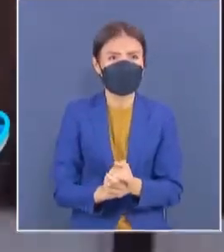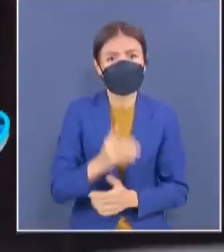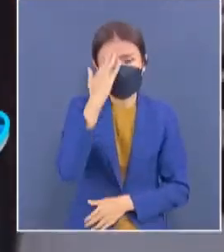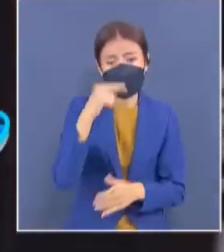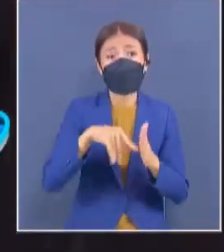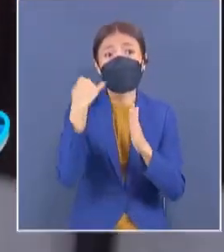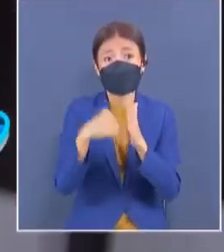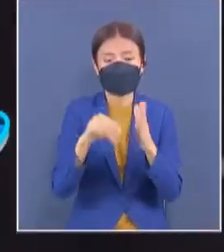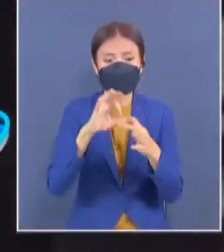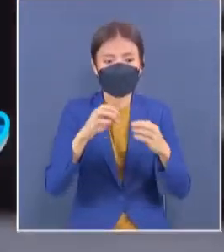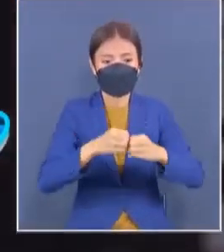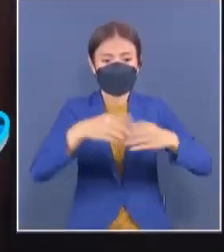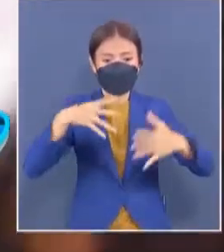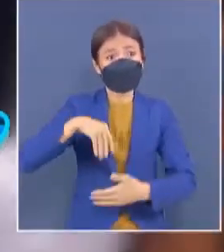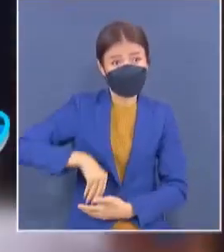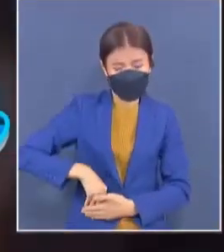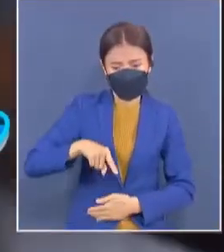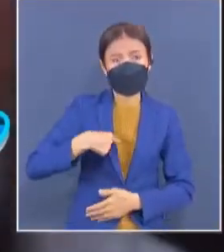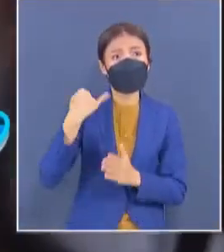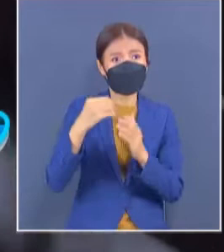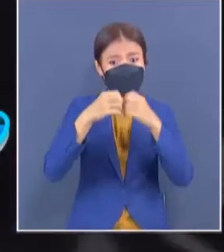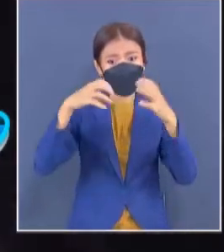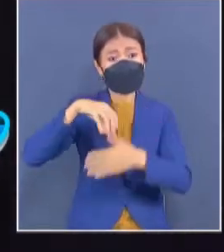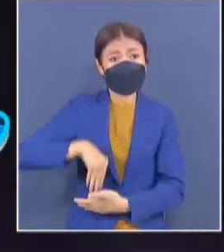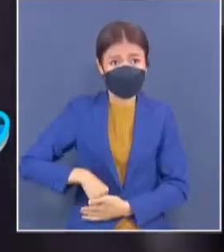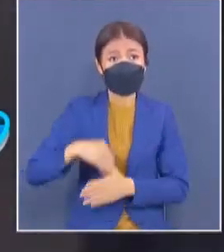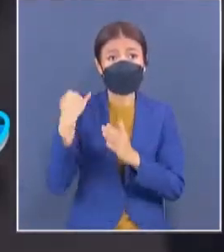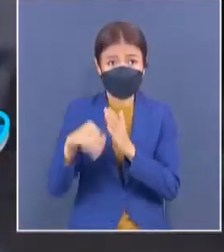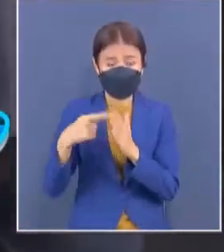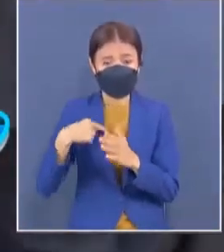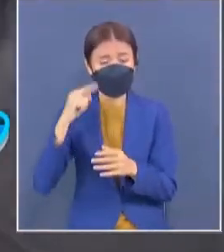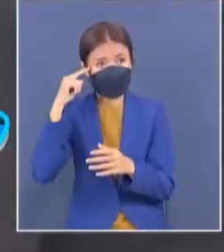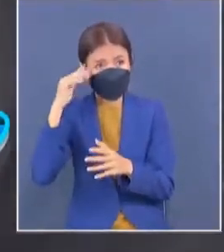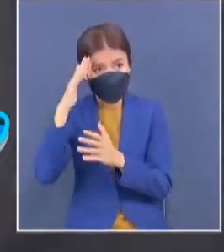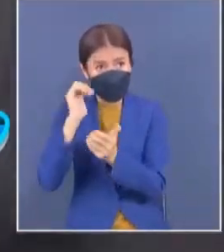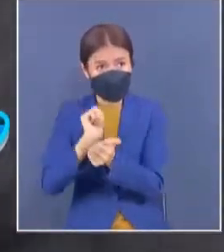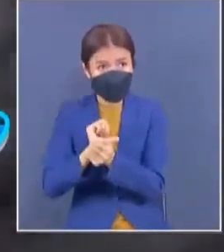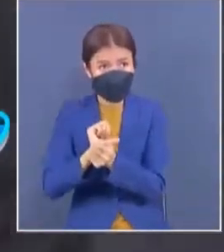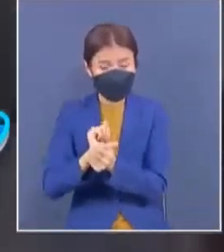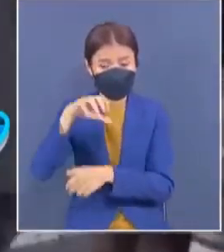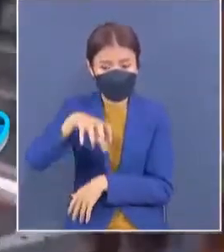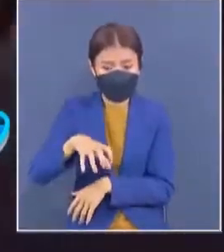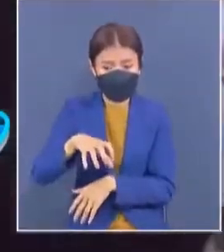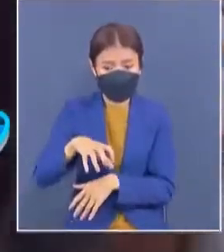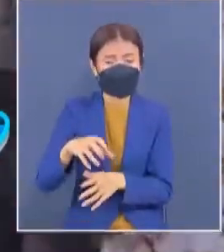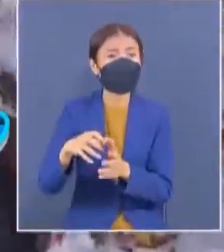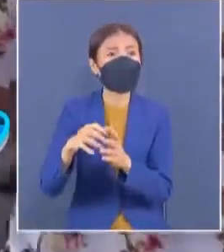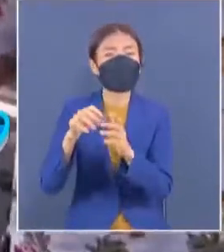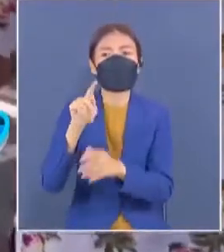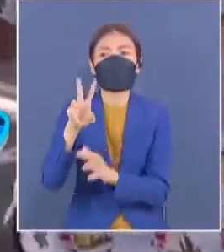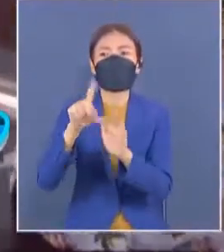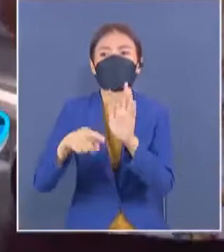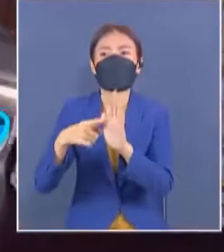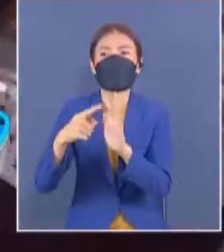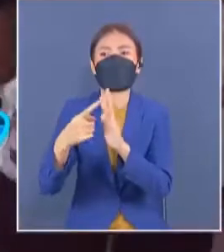ฟังมีวัตถุระเบิดในครอบครองเนี่ยในพื้นที่สน.ท่าเรือ ครับ ยังไม่เกี่ยวข้องกับเหตุการณ์ที่ใก